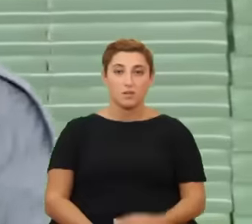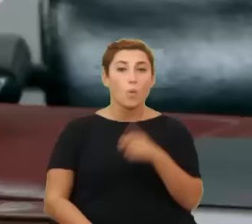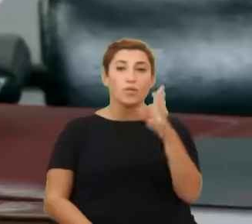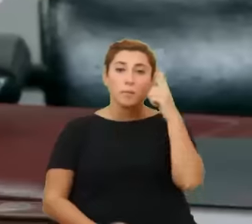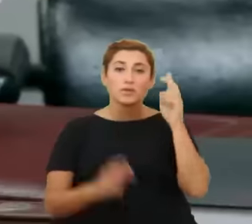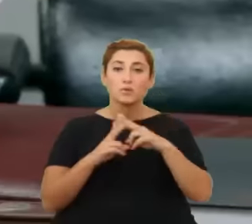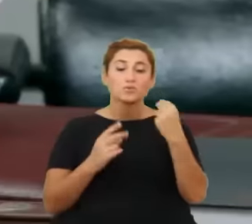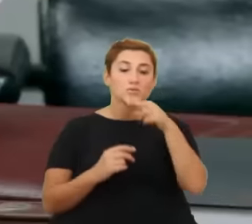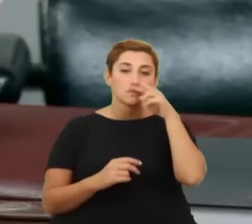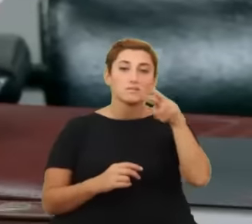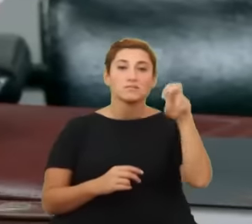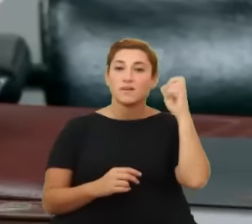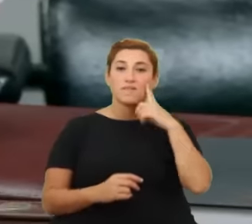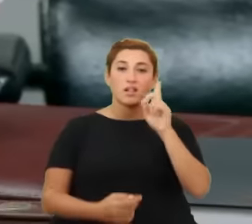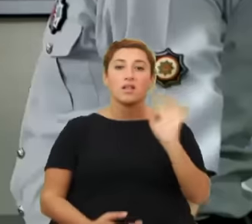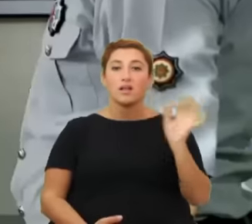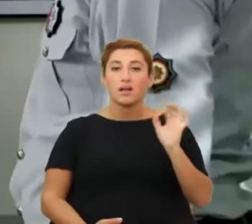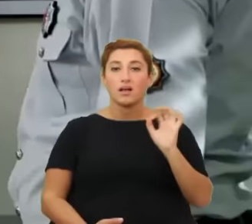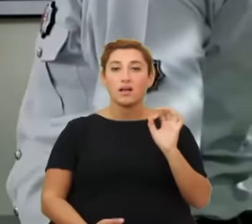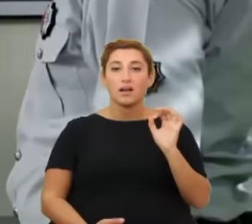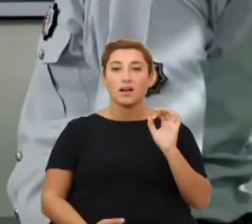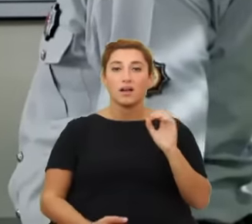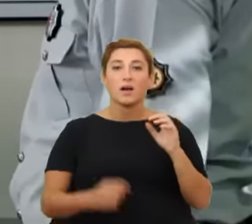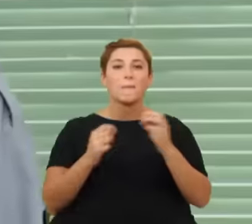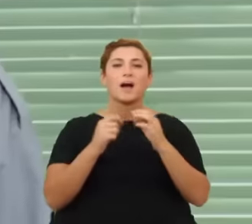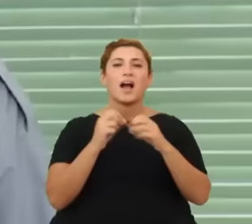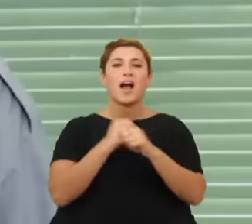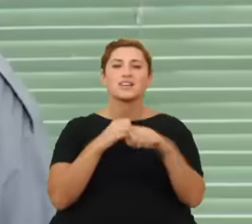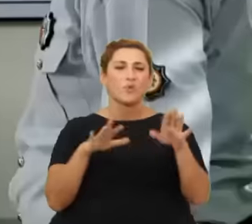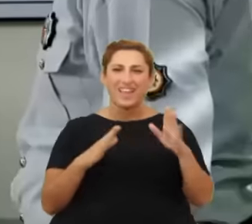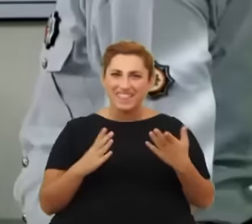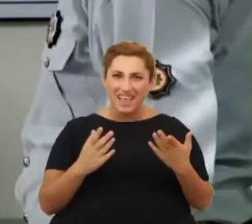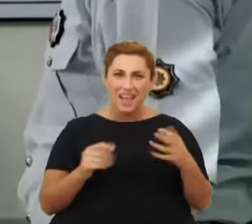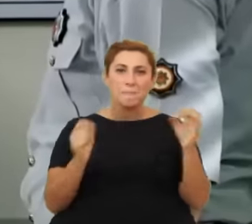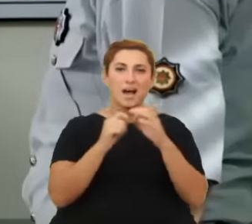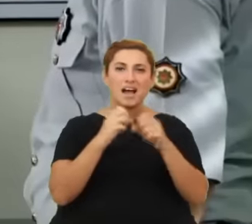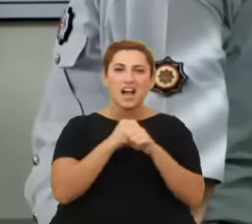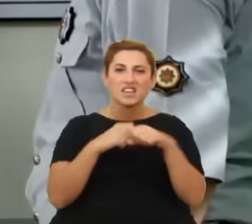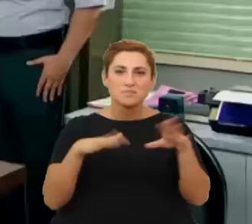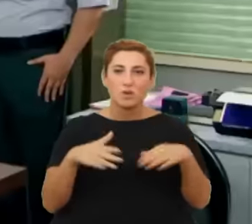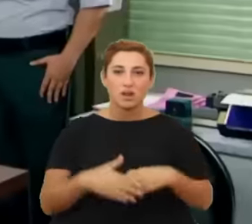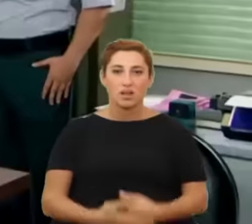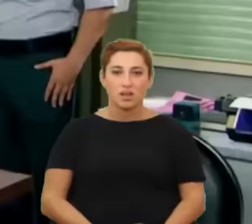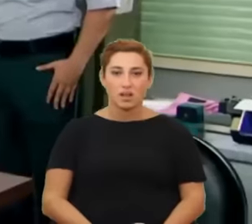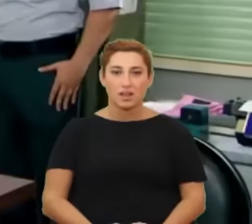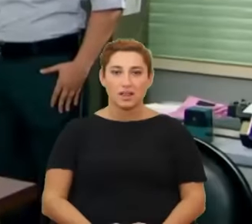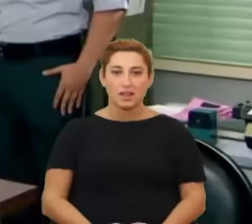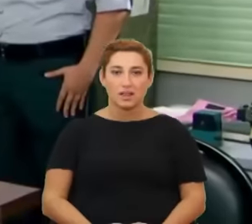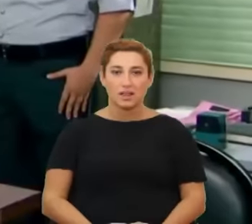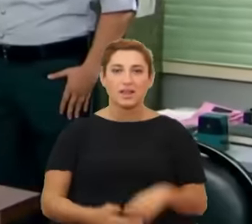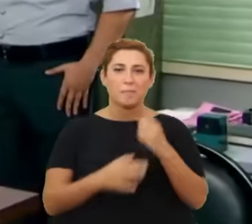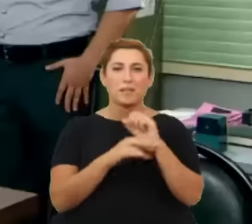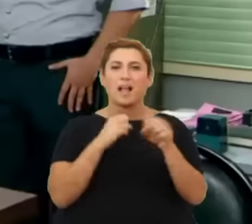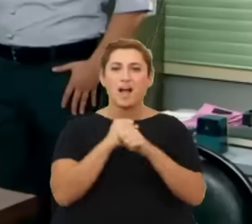O ne başkomiserim, mis gibi koktu vallahi. He. Balak gazi böreği. Efendim? Balak gazi böreği. Bilek gazi böreği